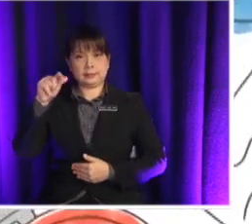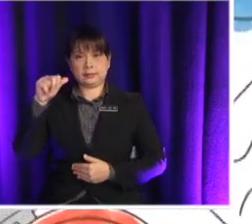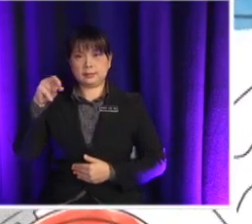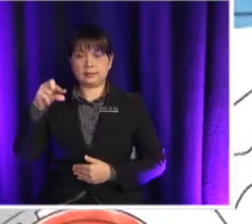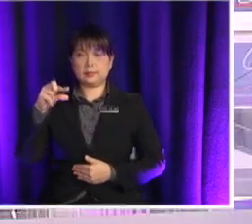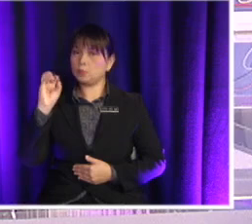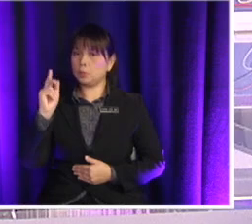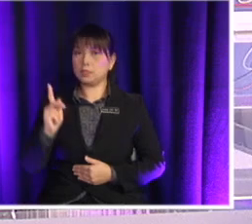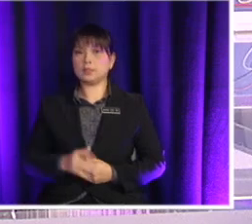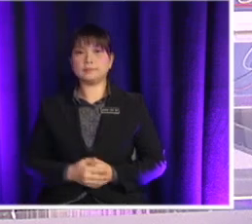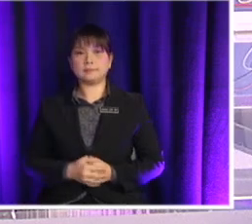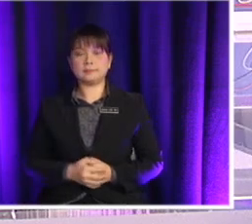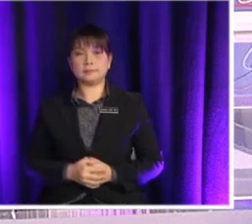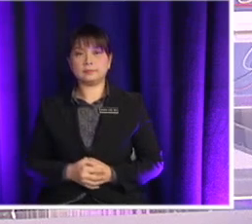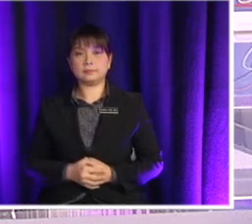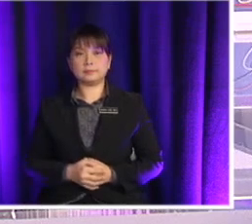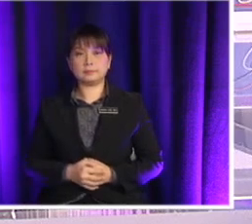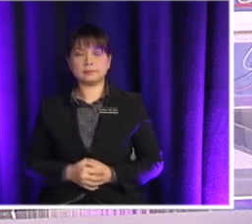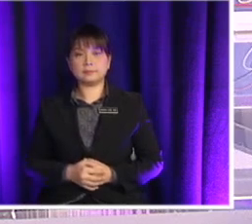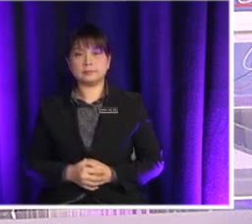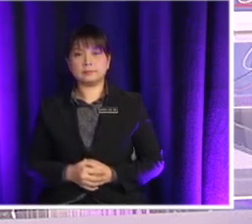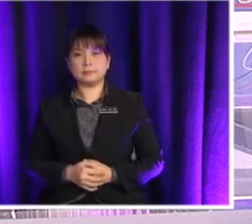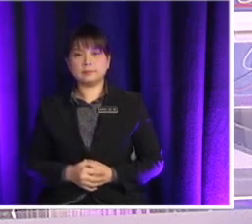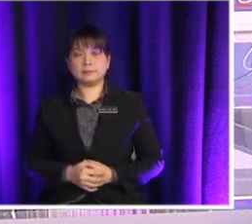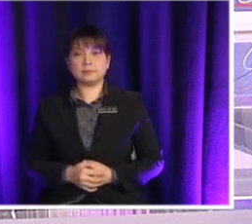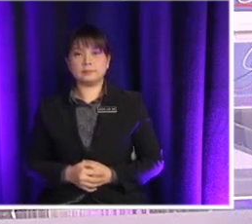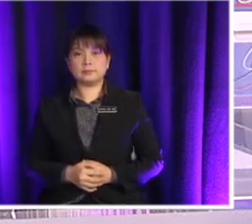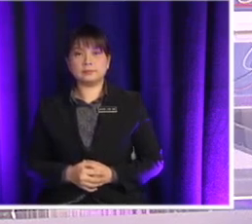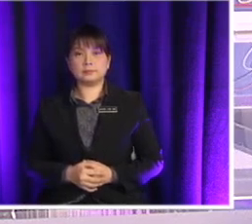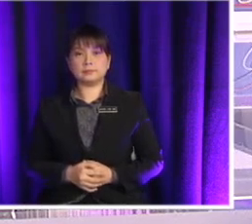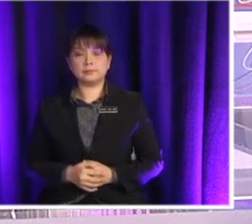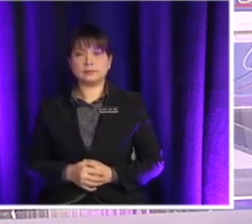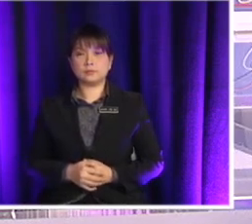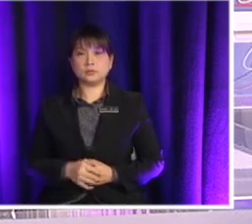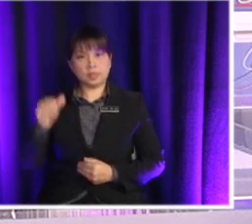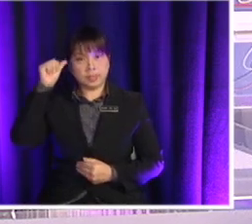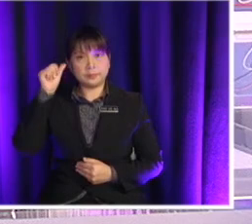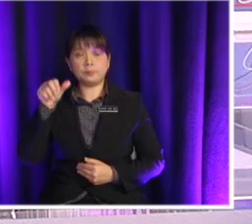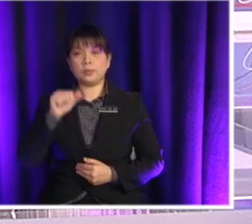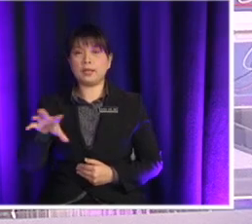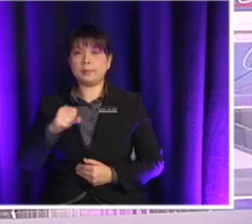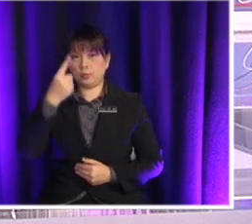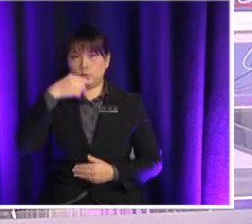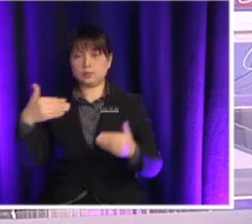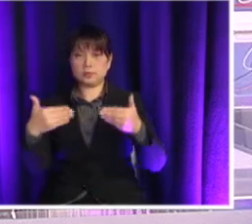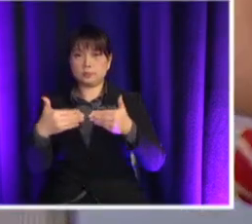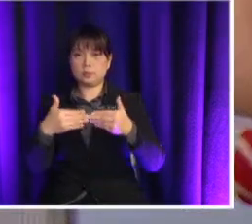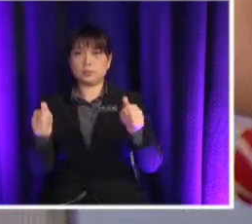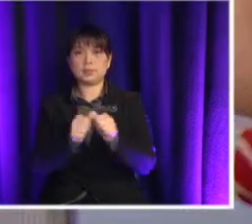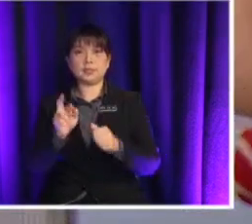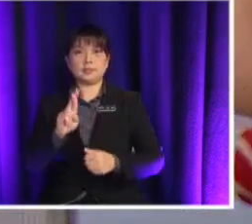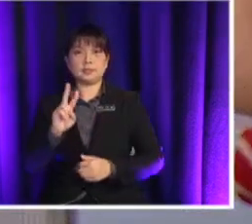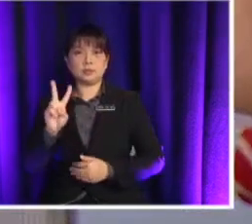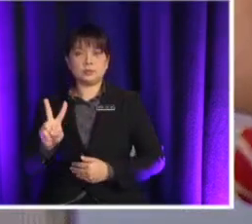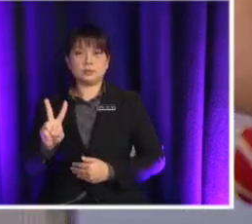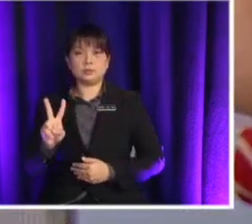Aiman kata kalau sini base kita tadi. Ya, cikgu. So Aiman boleh ambil untuk sambungkan dengan R2 tadi kan? Ya, cikgu. R2 pada sini pun